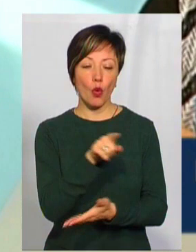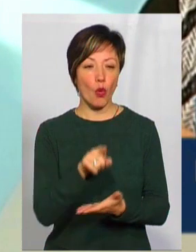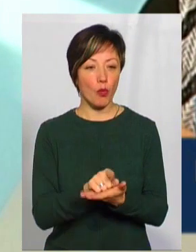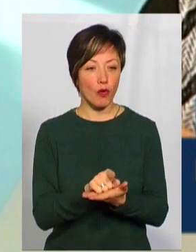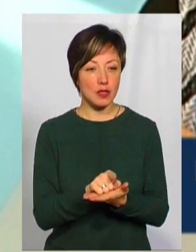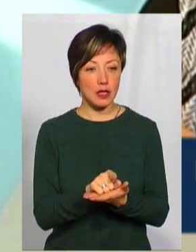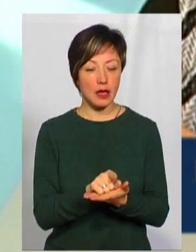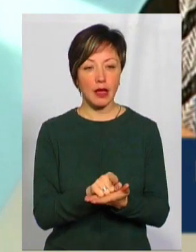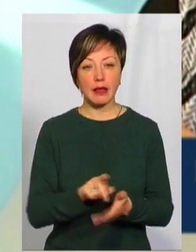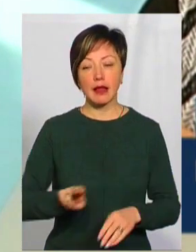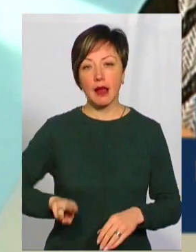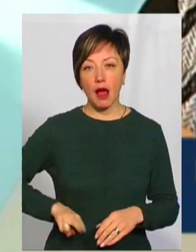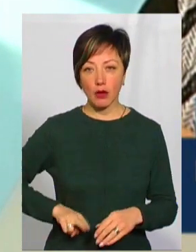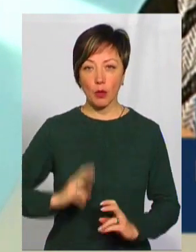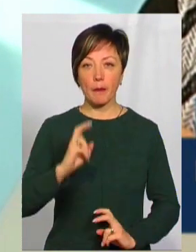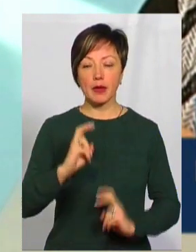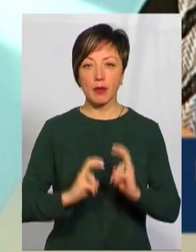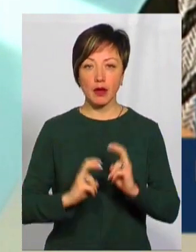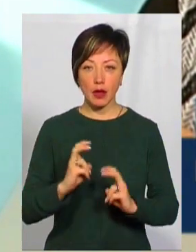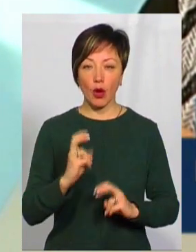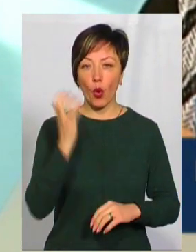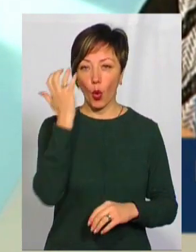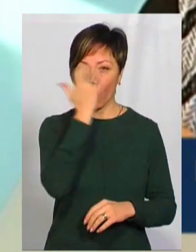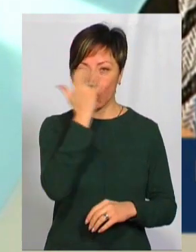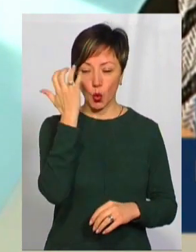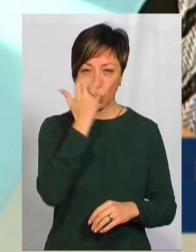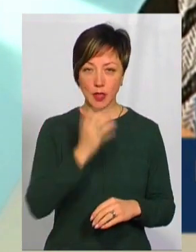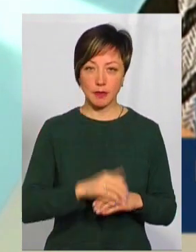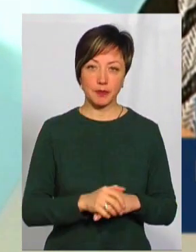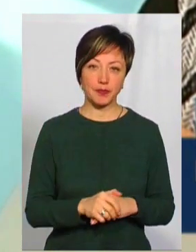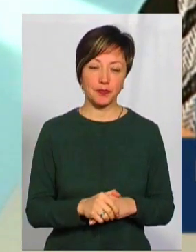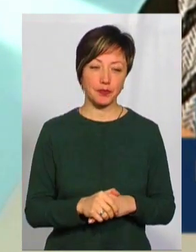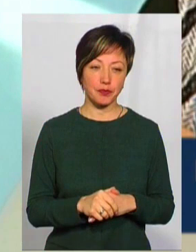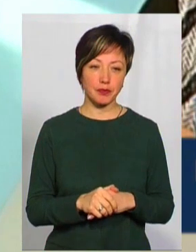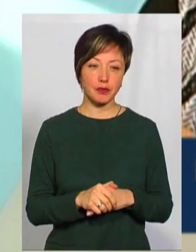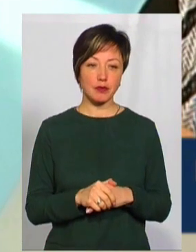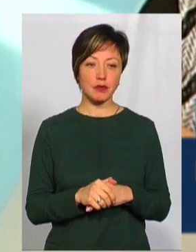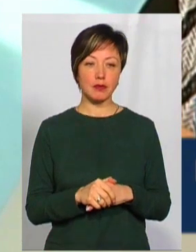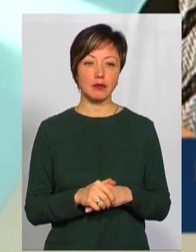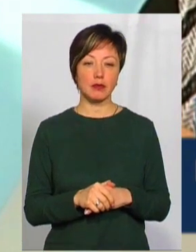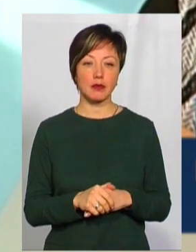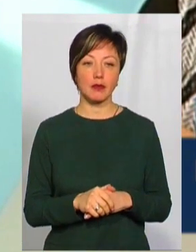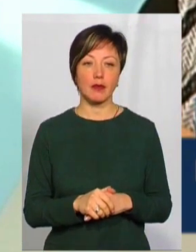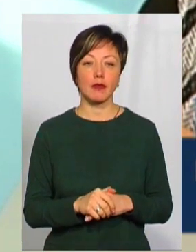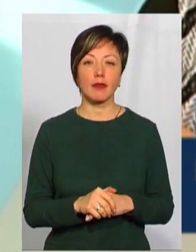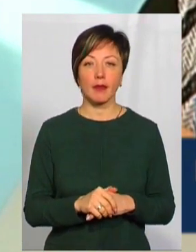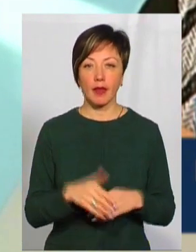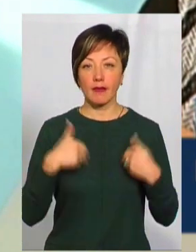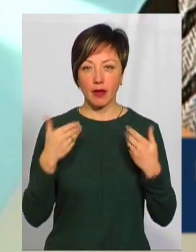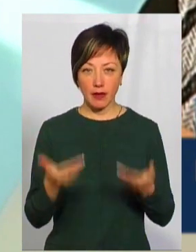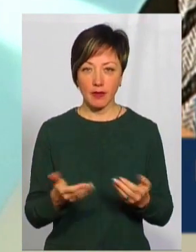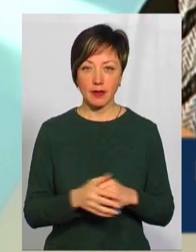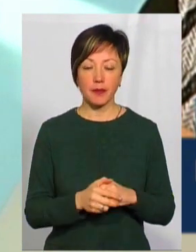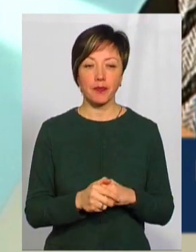виконувачкою обов'язків директора підприємства об'єднання громадян Хмельницьке учбово-виробниче підприємство УТОС. Вітаю